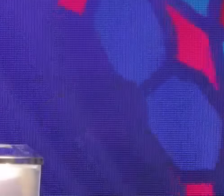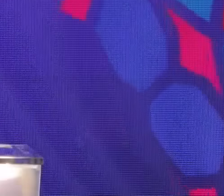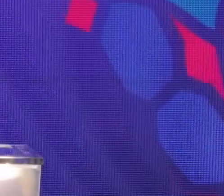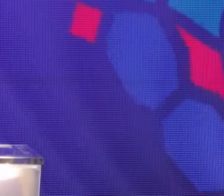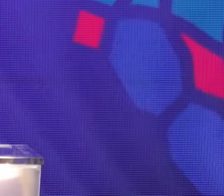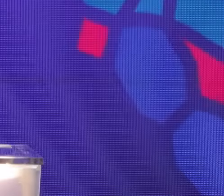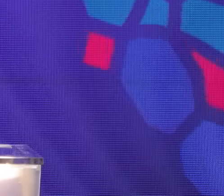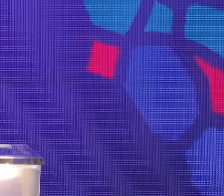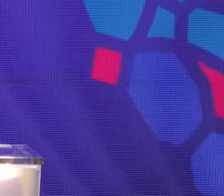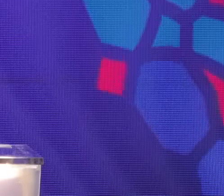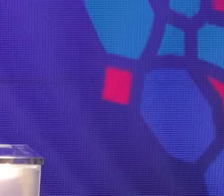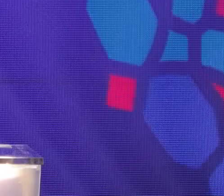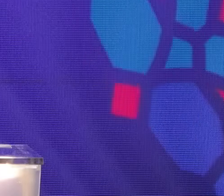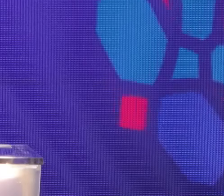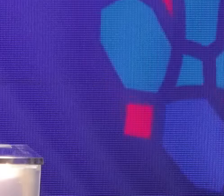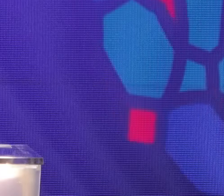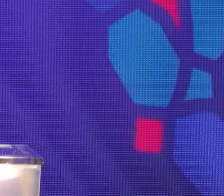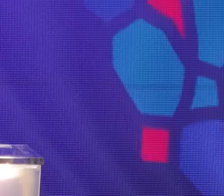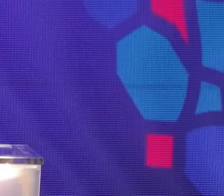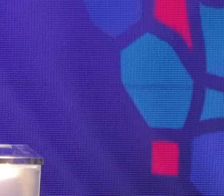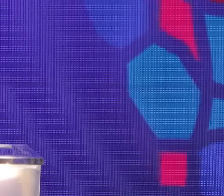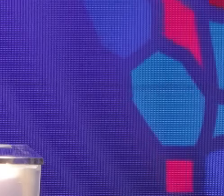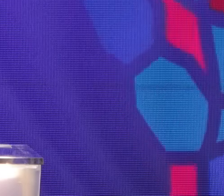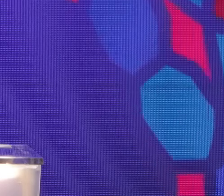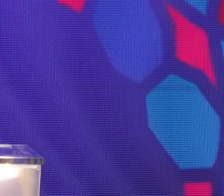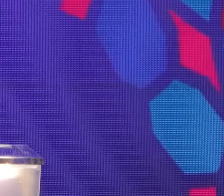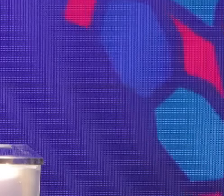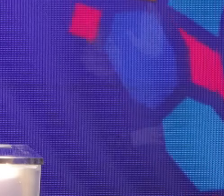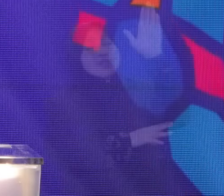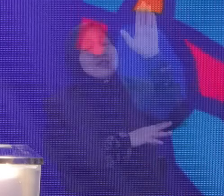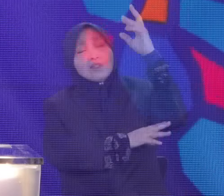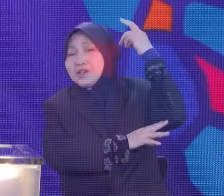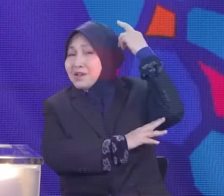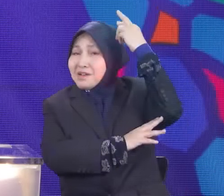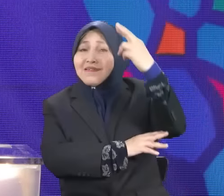hanya janji rasulnya